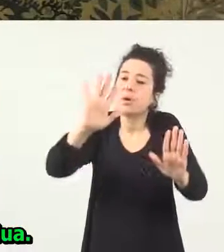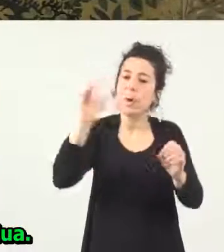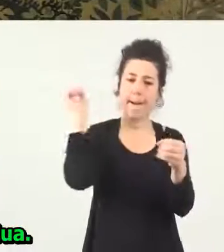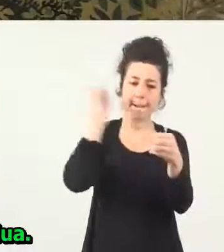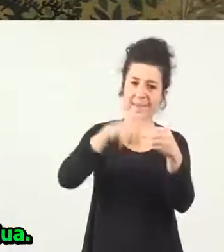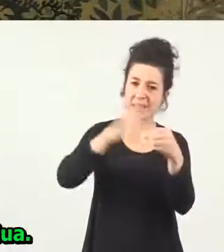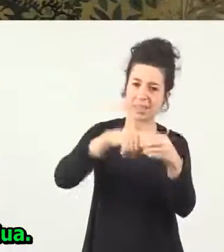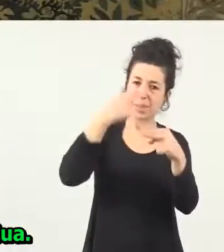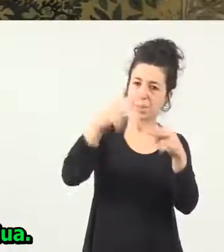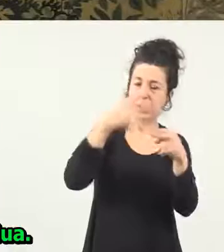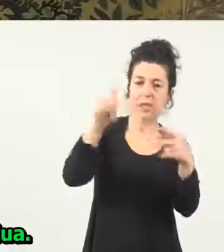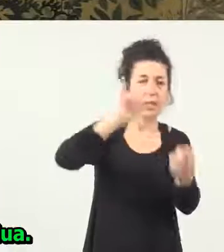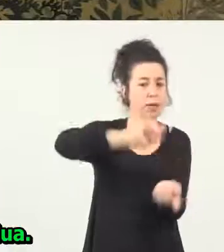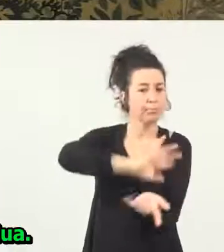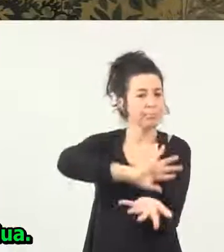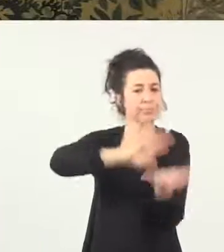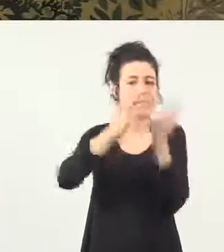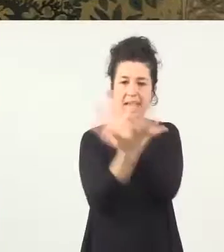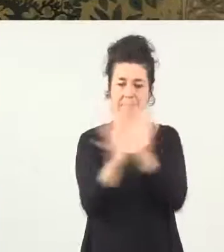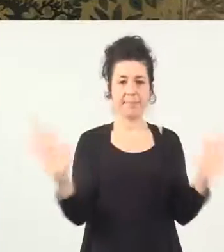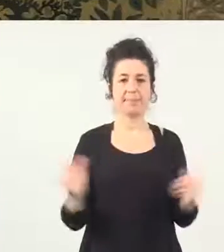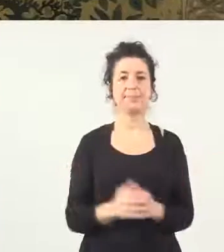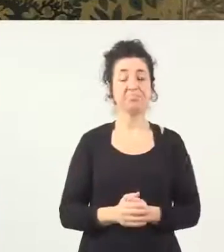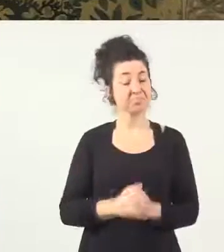parte hartze politikoa nahi baduzue, ulertzeko modua,